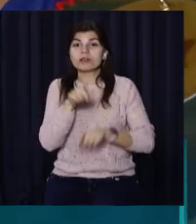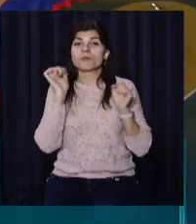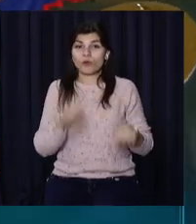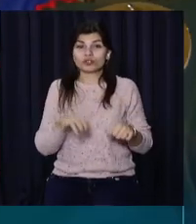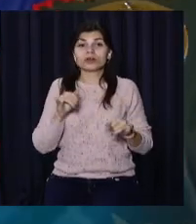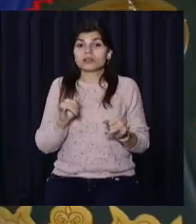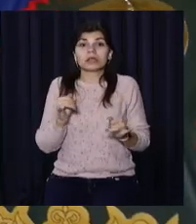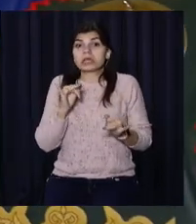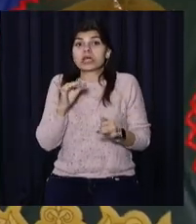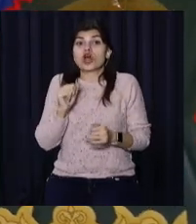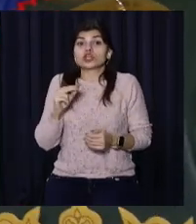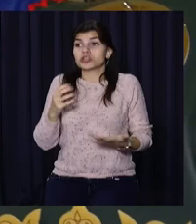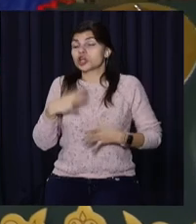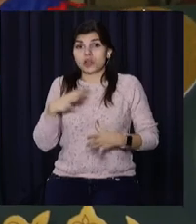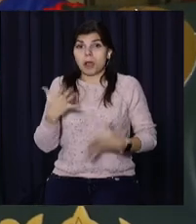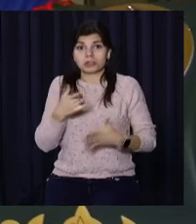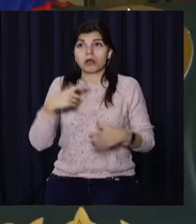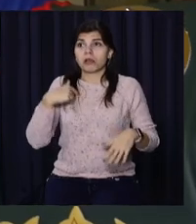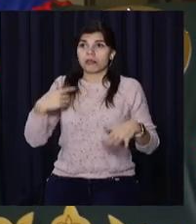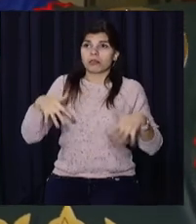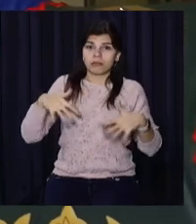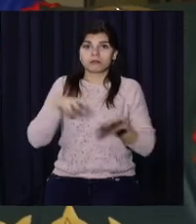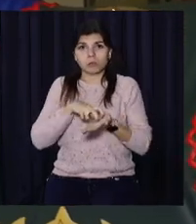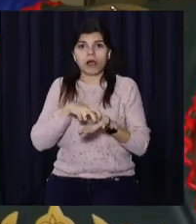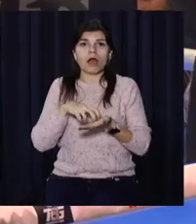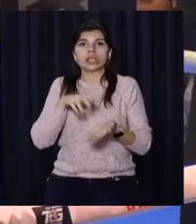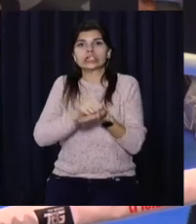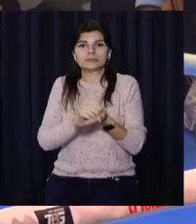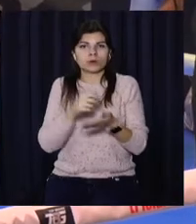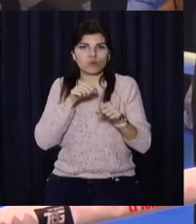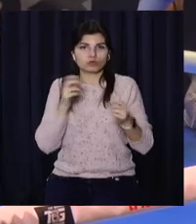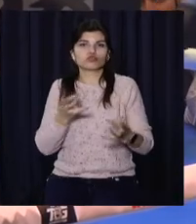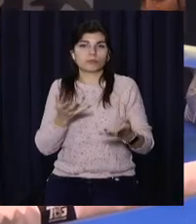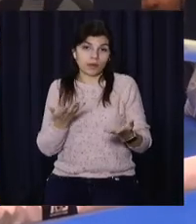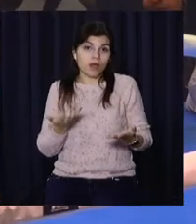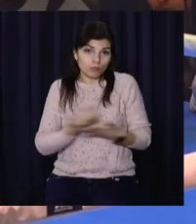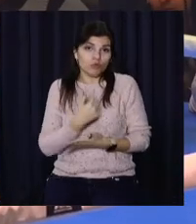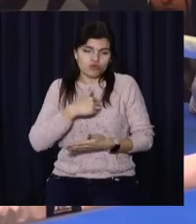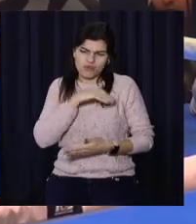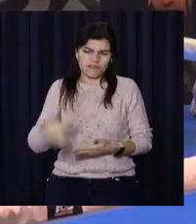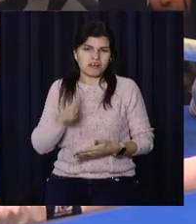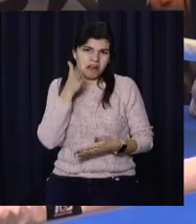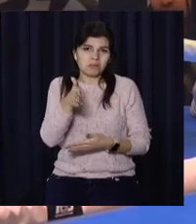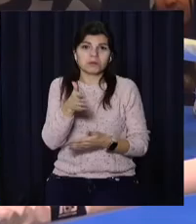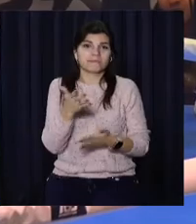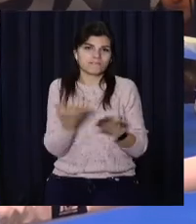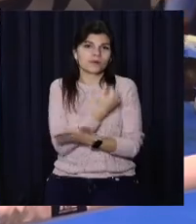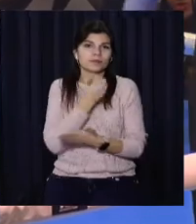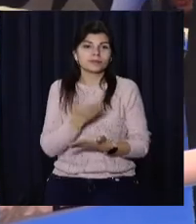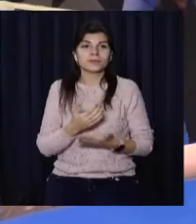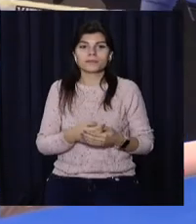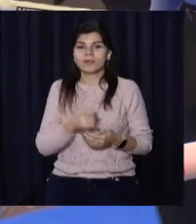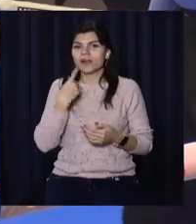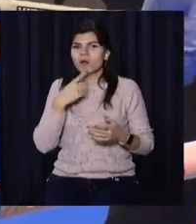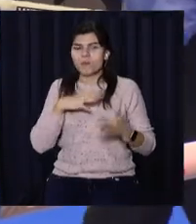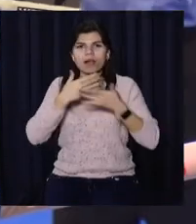так і сталося. Головне – вірити в себе, вірити в свої сили, вірити, що ти можеш. Боксерський вечір у Дніпрі зібрав чимало відомих і